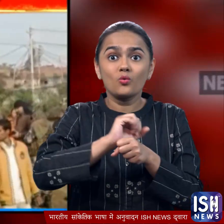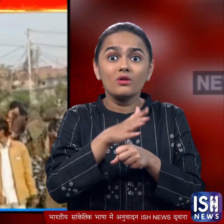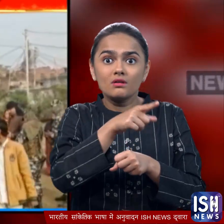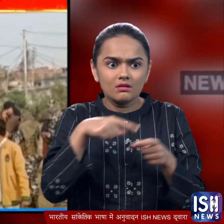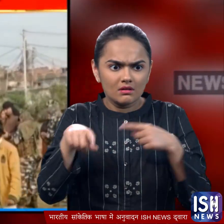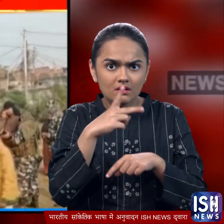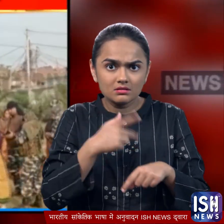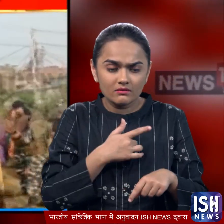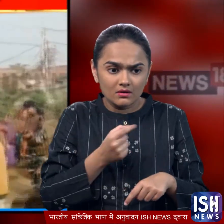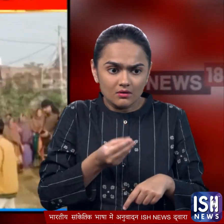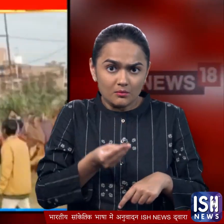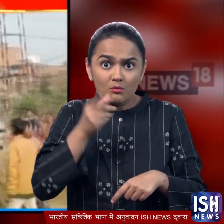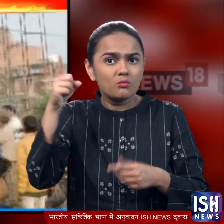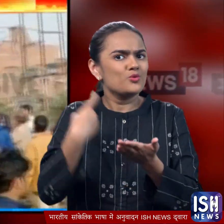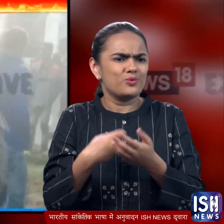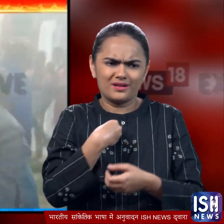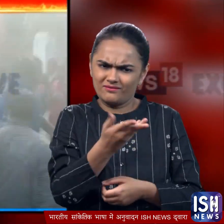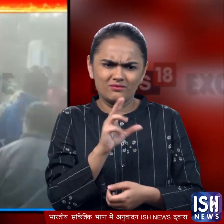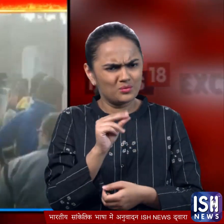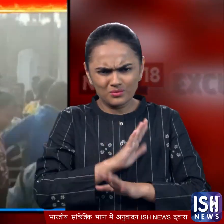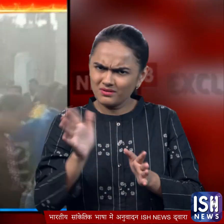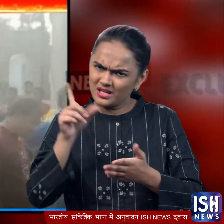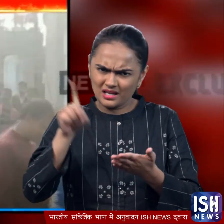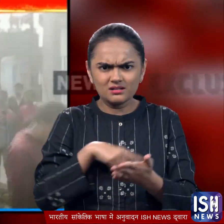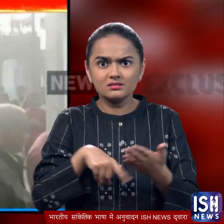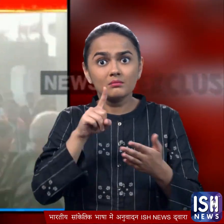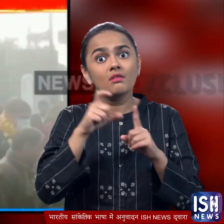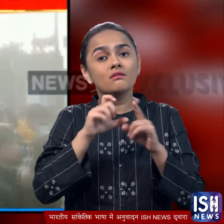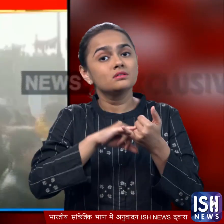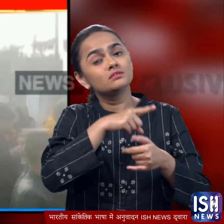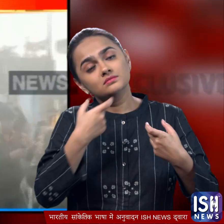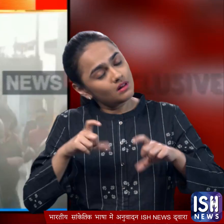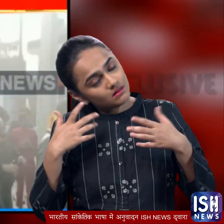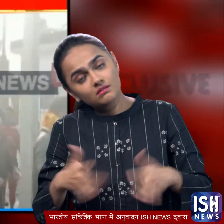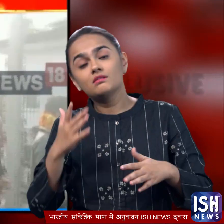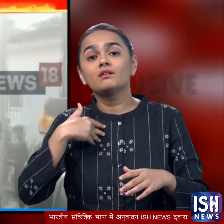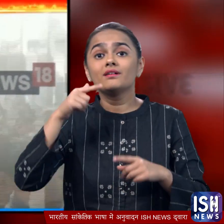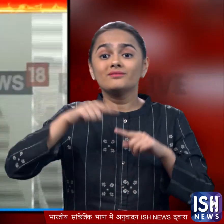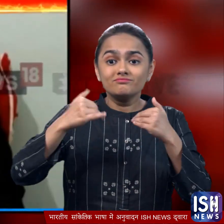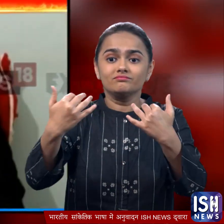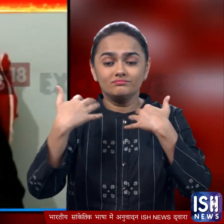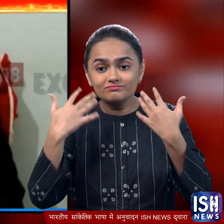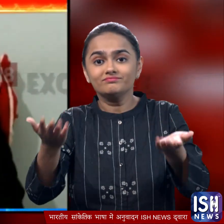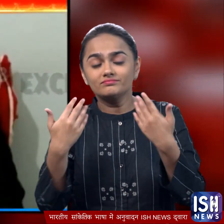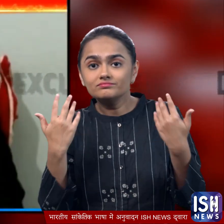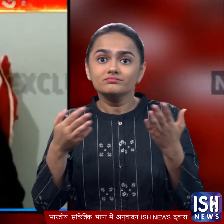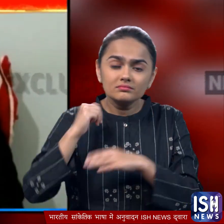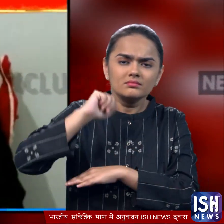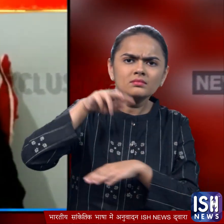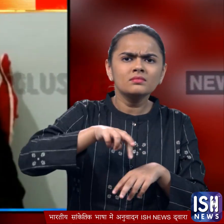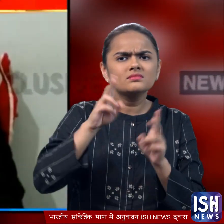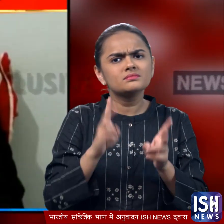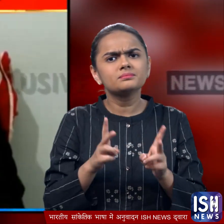कोरोना के खतरे को देखते हुए उन्हें इसकी इजाजत नहीं दी गई थी। इसके बावजूद देवेंद्र सिंह ने अपने समर्थकों के साथ वहां चुनाव प्रचार किया। लोक प्रबंधन अधिनियम